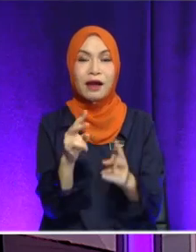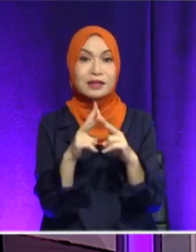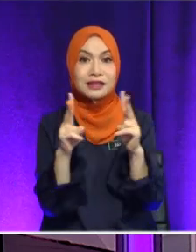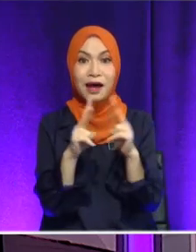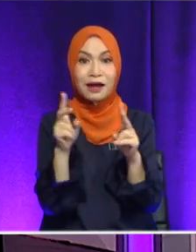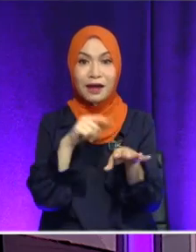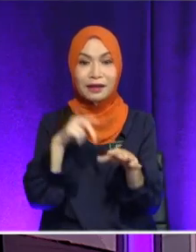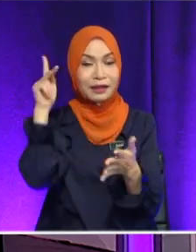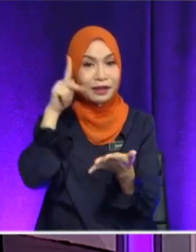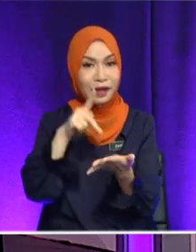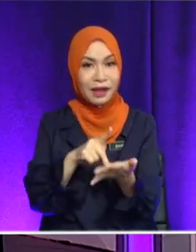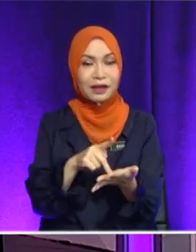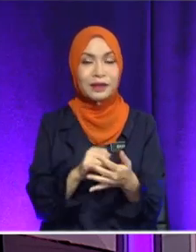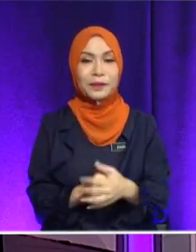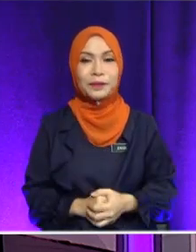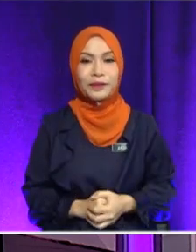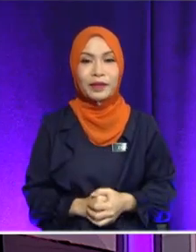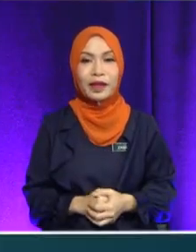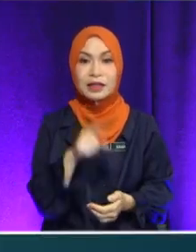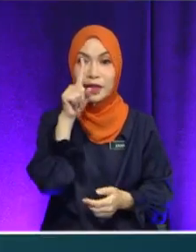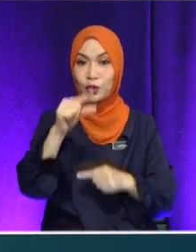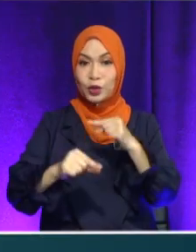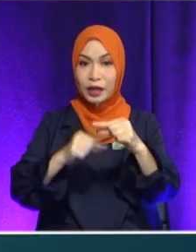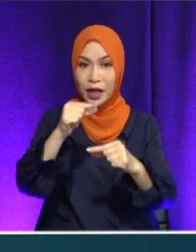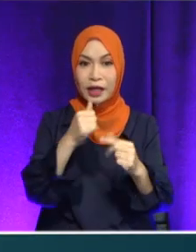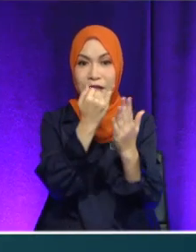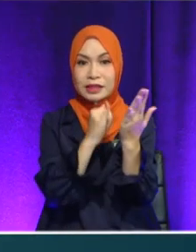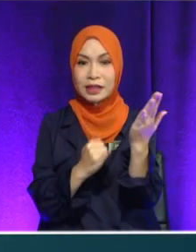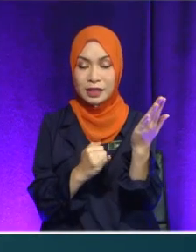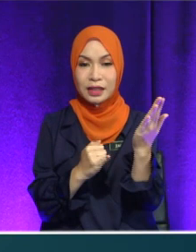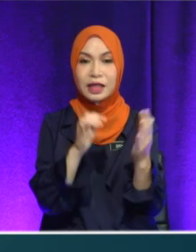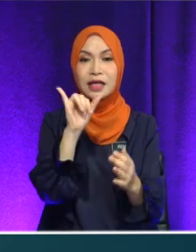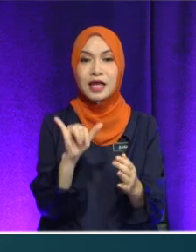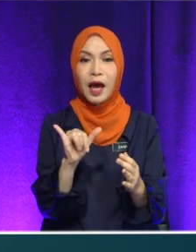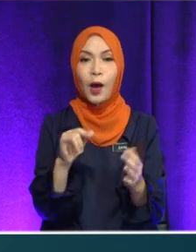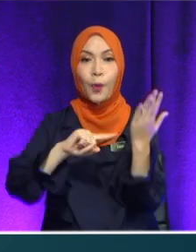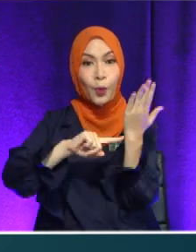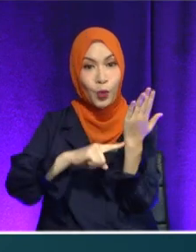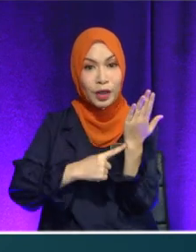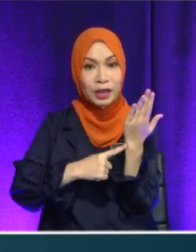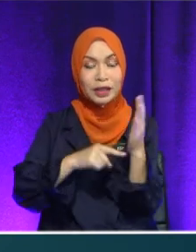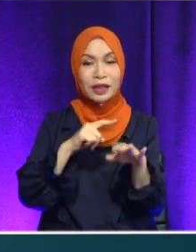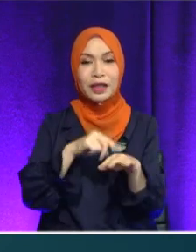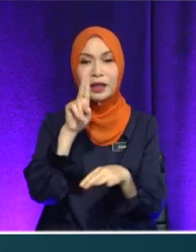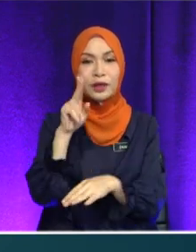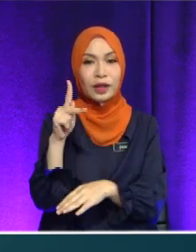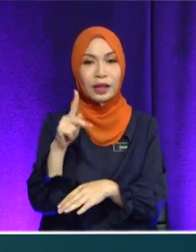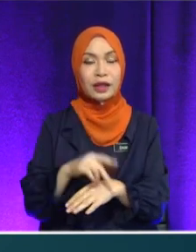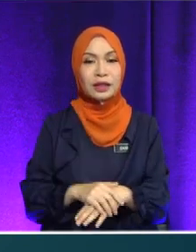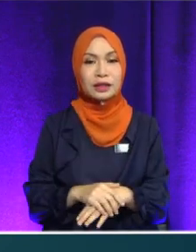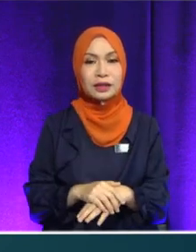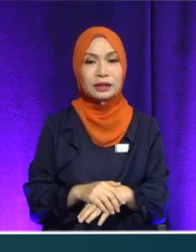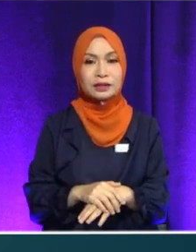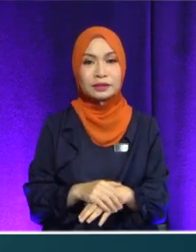juga pada tahun 1970 Oke sebuah melihat seni yang pemula di England dan Amerika Serikat sebagai reaksi kepada aliran eksperizam SP Apabila